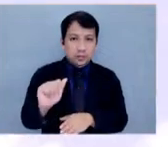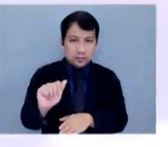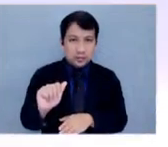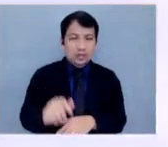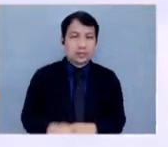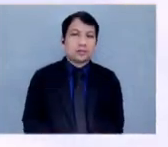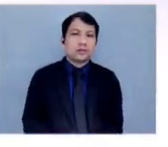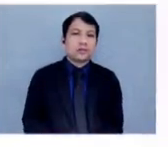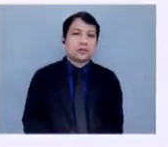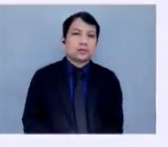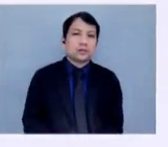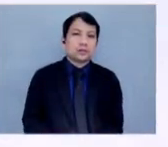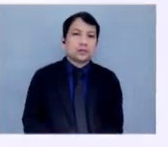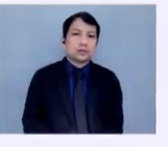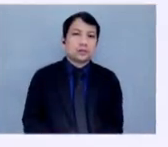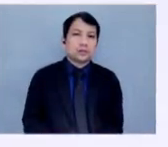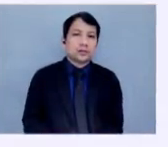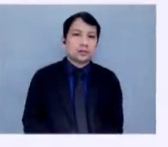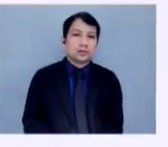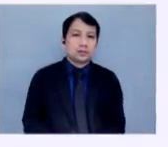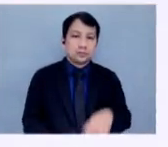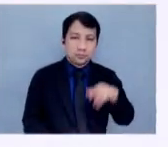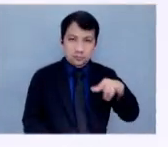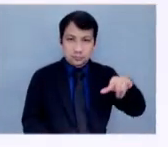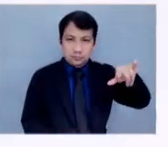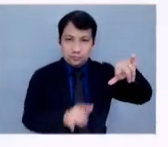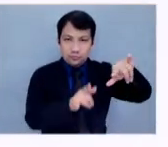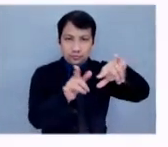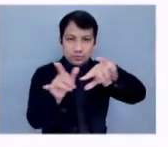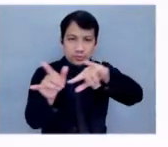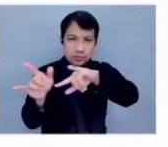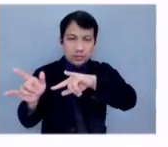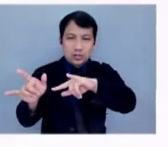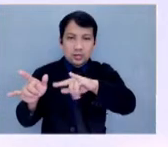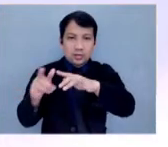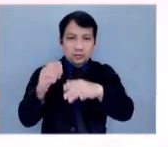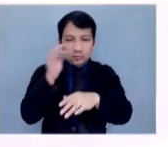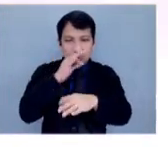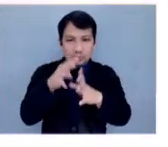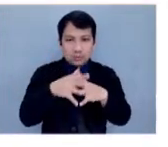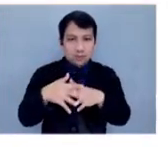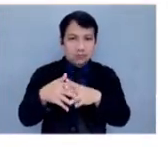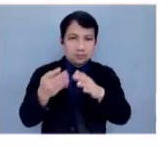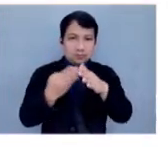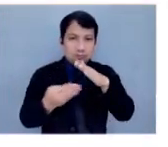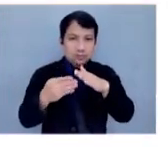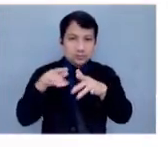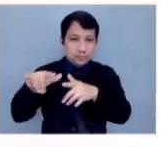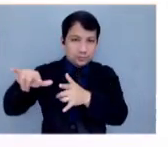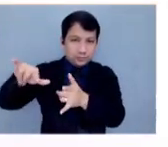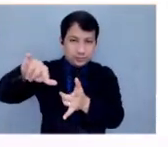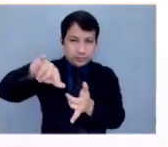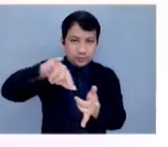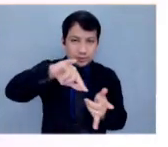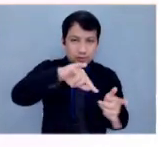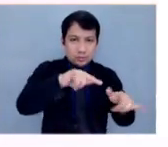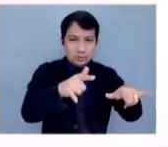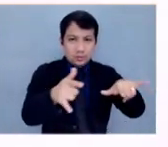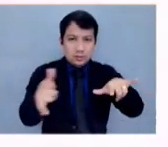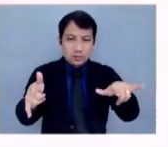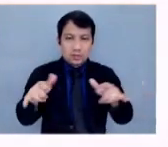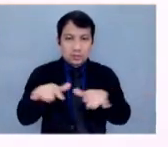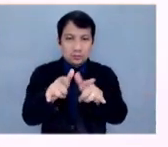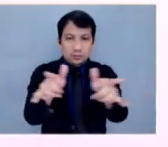sites. Sinanay ng mga pilotong Pilipino at Amerikano ang basic fighting maneuvers o ang paggalaw sa ere tuwing may pang-opensa